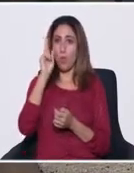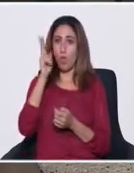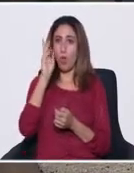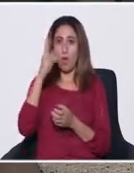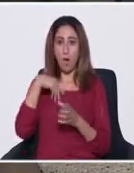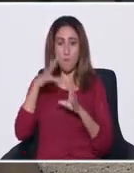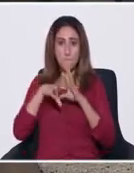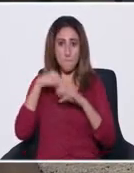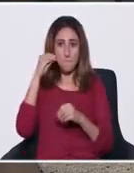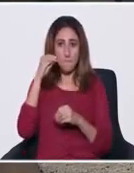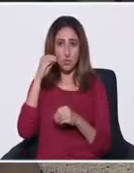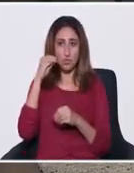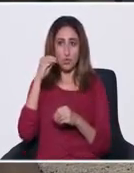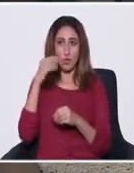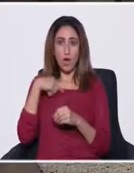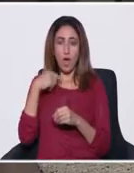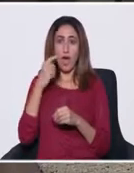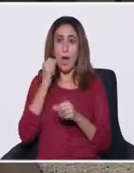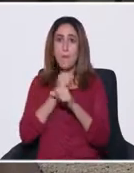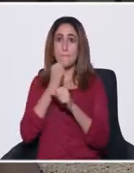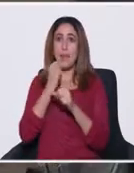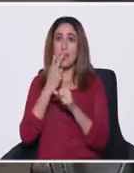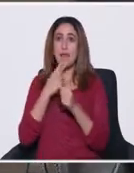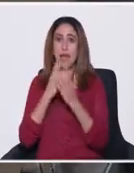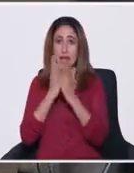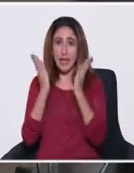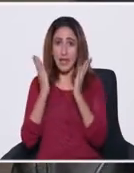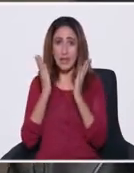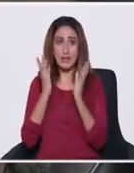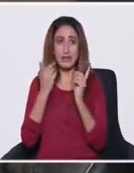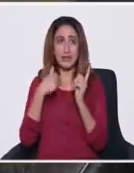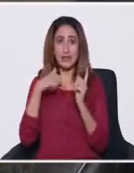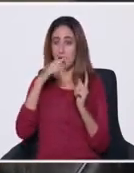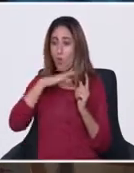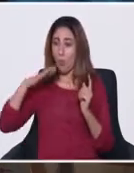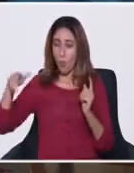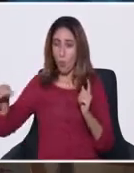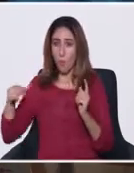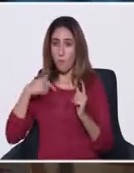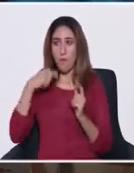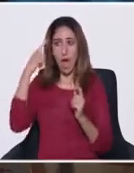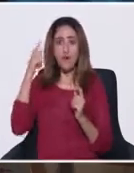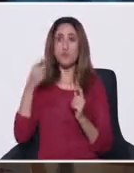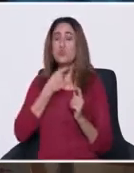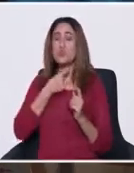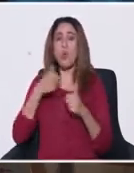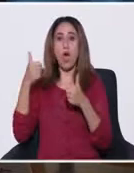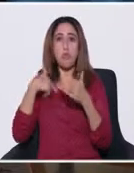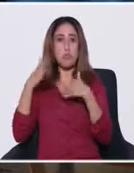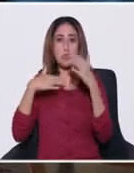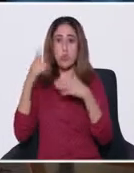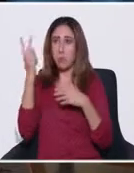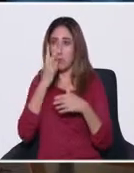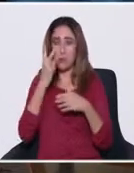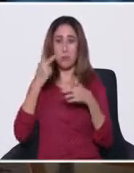ده بالذات، مش بتعامل مع ان هو حاجه خيريه ولا حاجه مش عارف ايه خالص. انا الولاد دول انا مؤمن بمواهبهم فعلا، وعايز اعمل